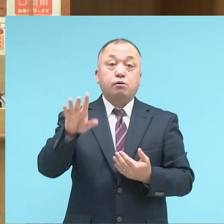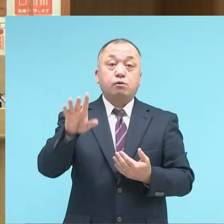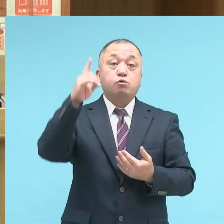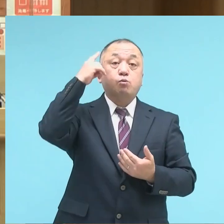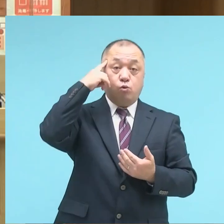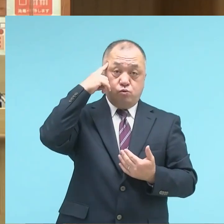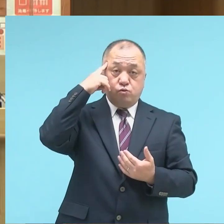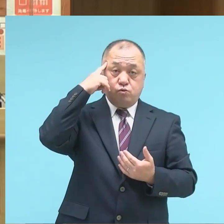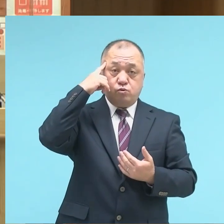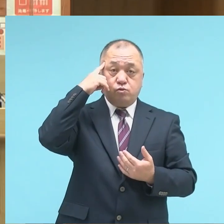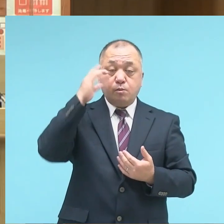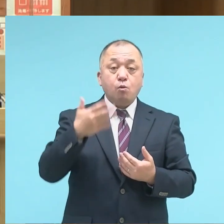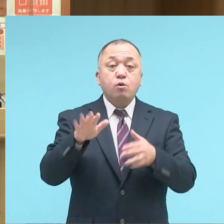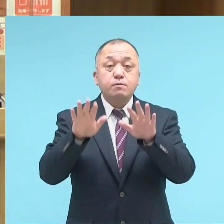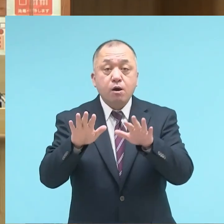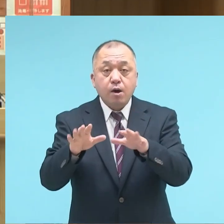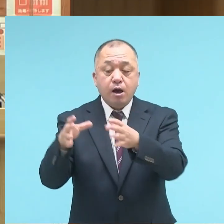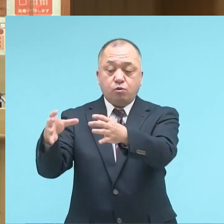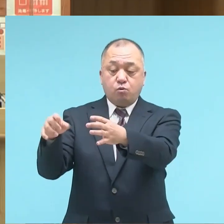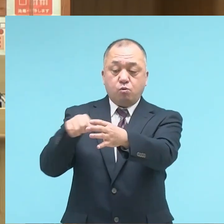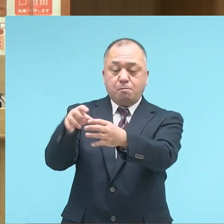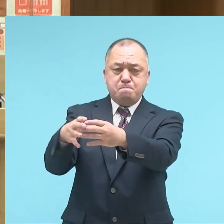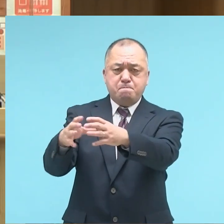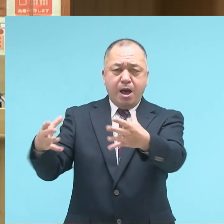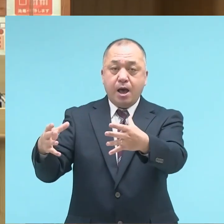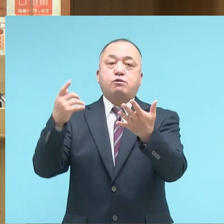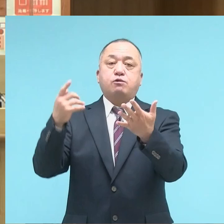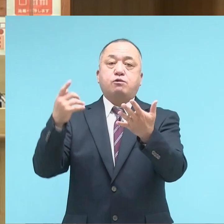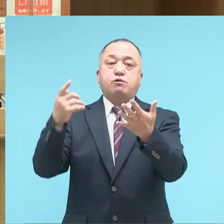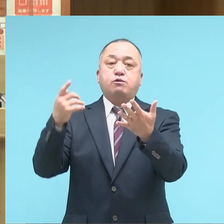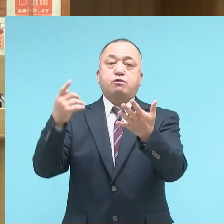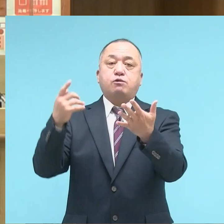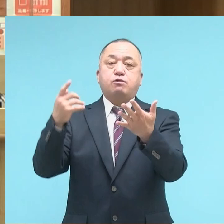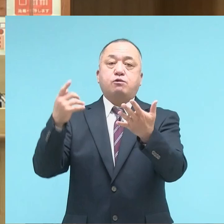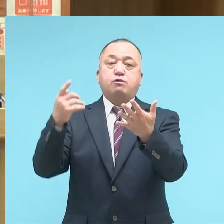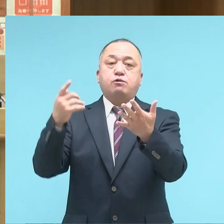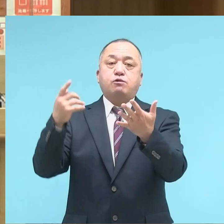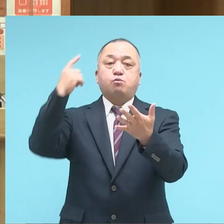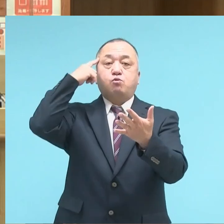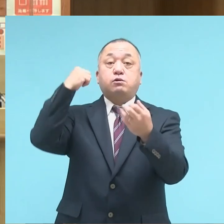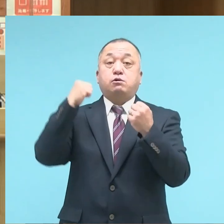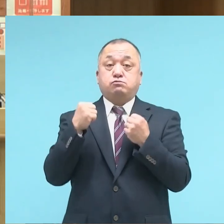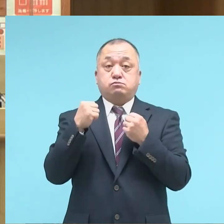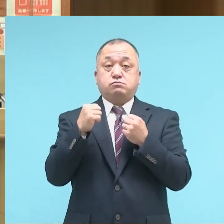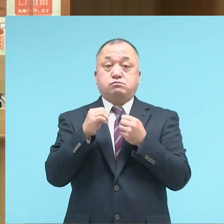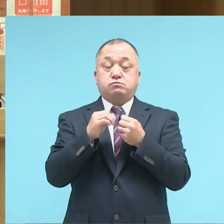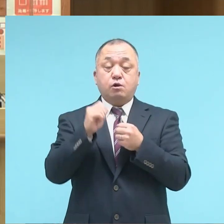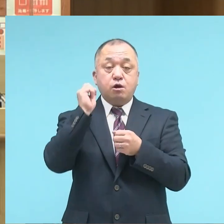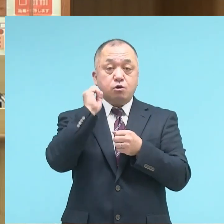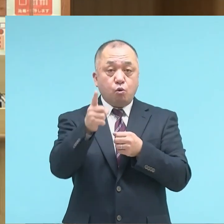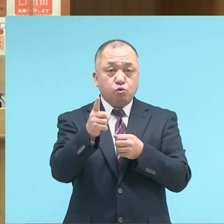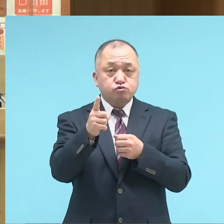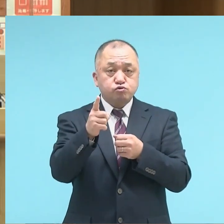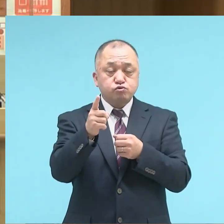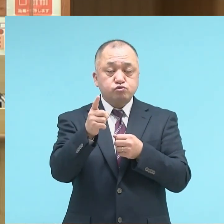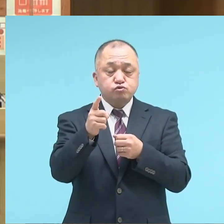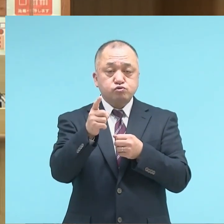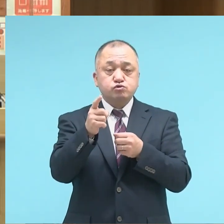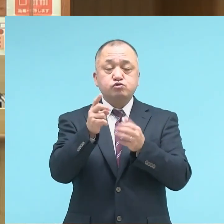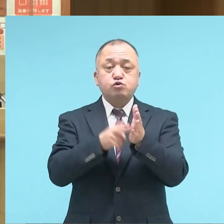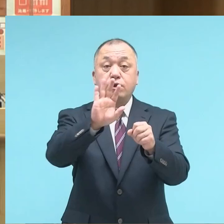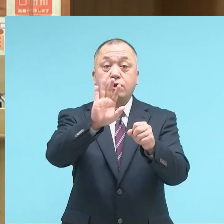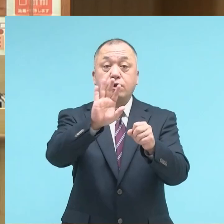ですが、今現在そういった市中感染が広がっているという状況ではないというふうに思ってますので、 GoTo トラベル全然ということが